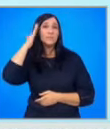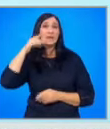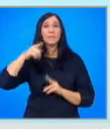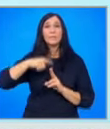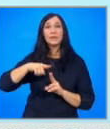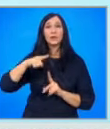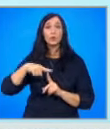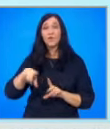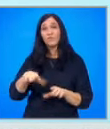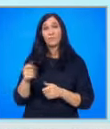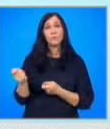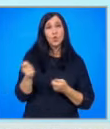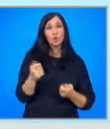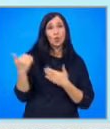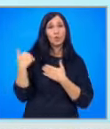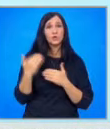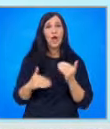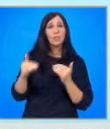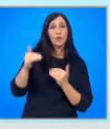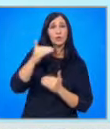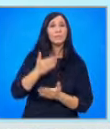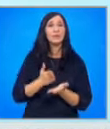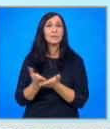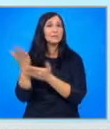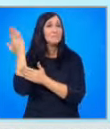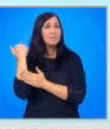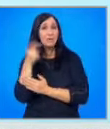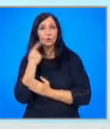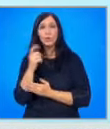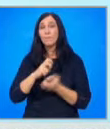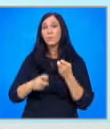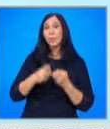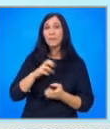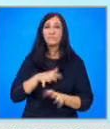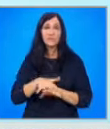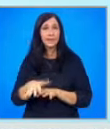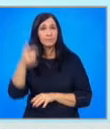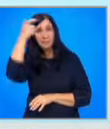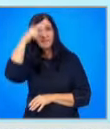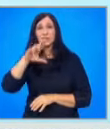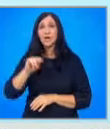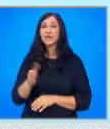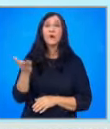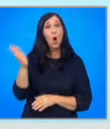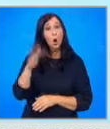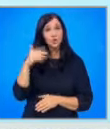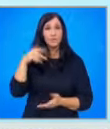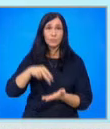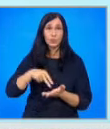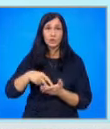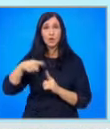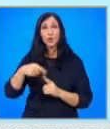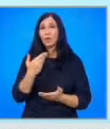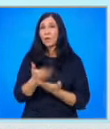Тодоров да понесе отговорност за натрупаните през изминалите години проблеми в системата на МВР, се казва още в позицията.